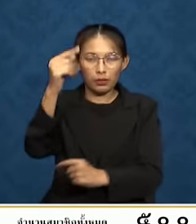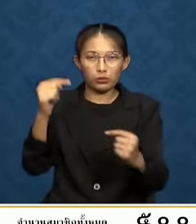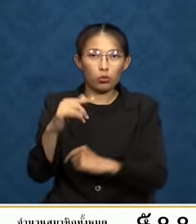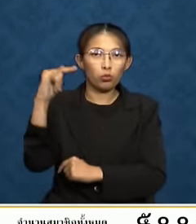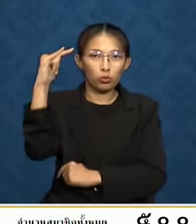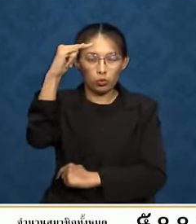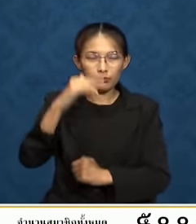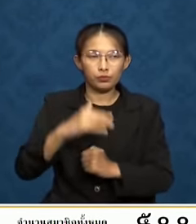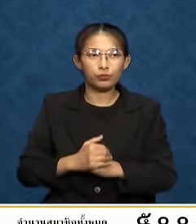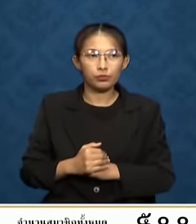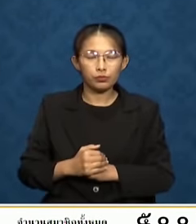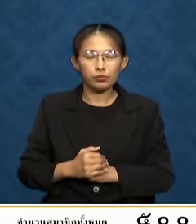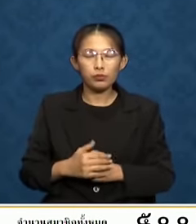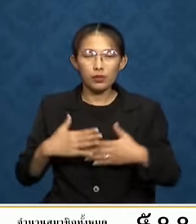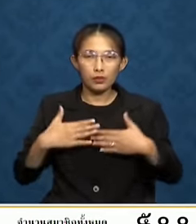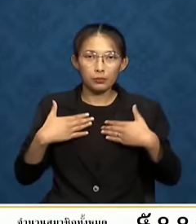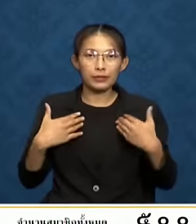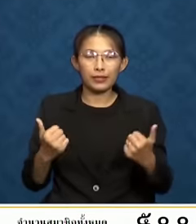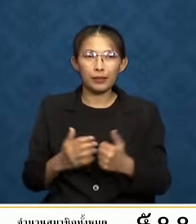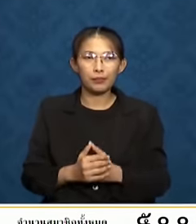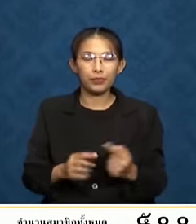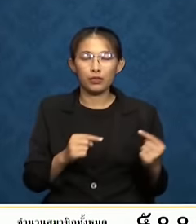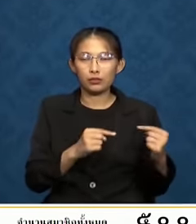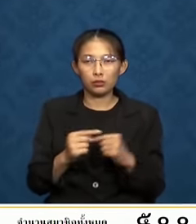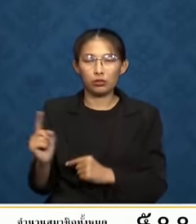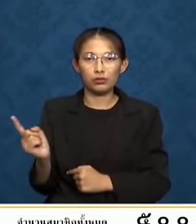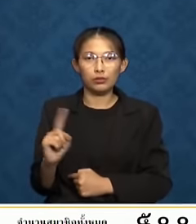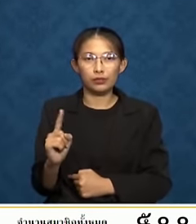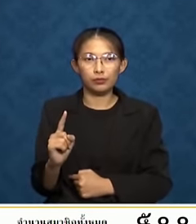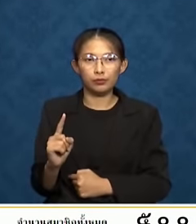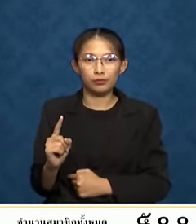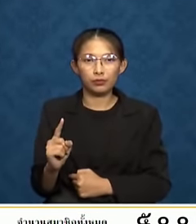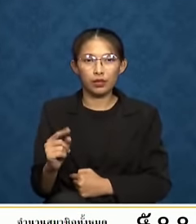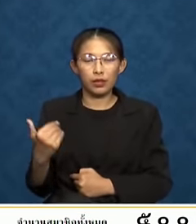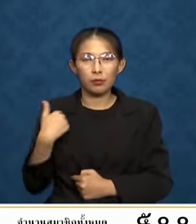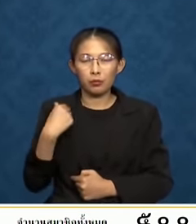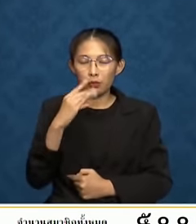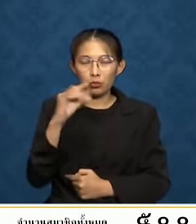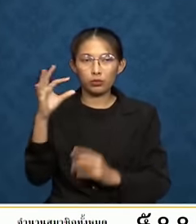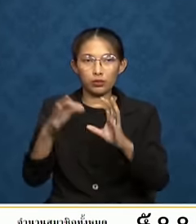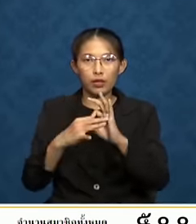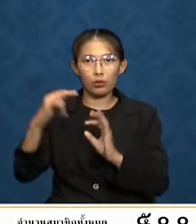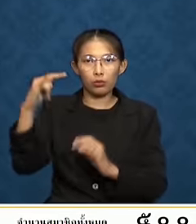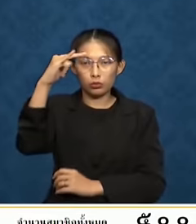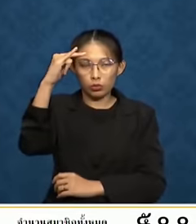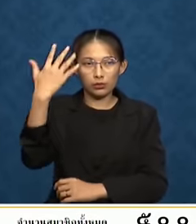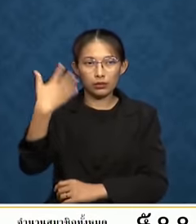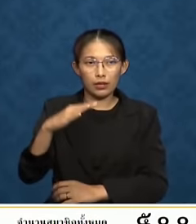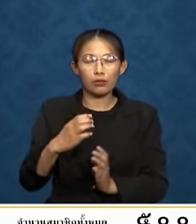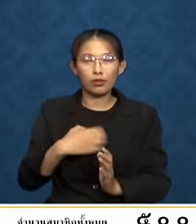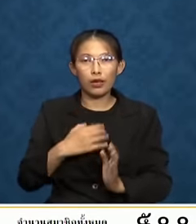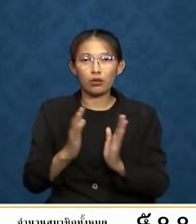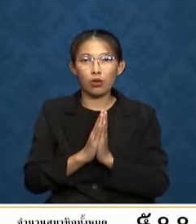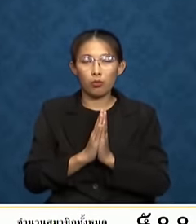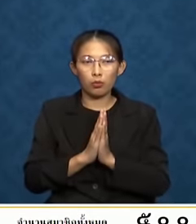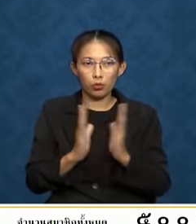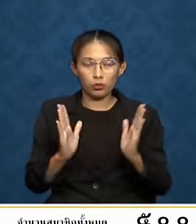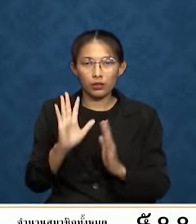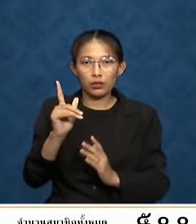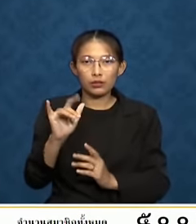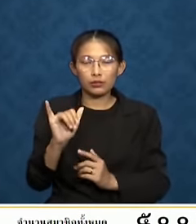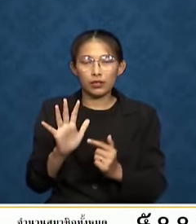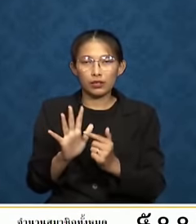อันนี้ให้ท่านสบายใจได้และไม่เพียงเท่านั้นท่านพูดถึงโรนแล้วท่านต้องขอบคุณท่านชยพล